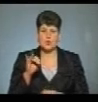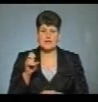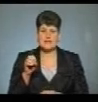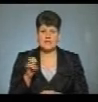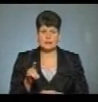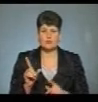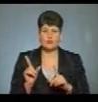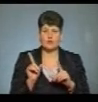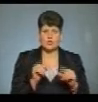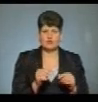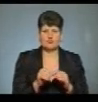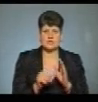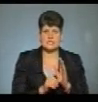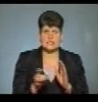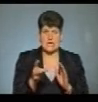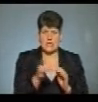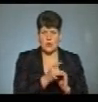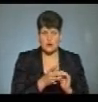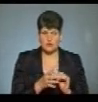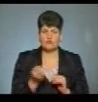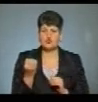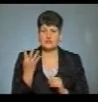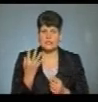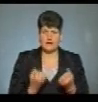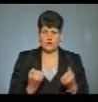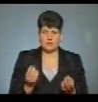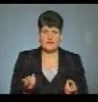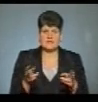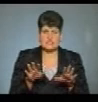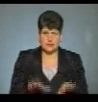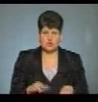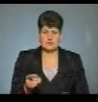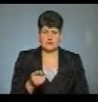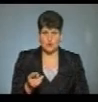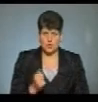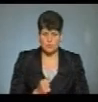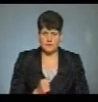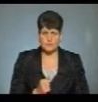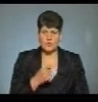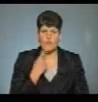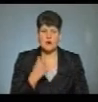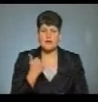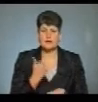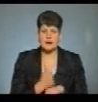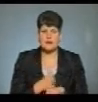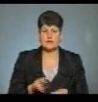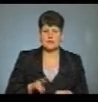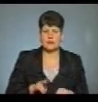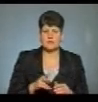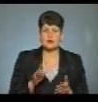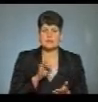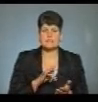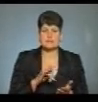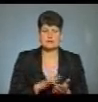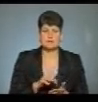до 16 районів. 14 автомобілів залишиться у Тернополі, каже генеральний директор цього центру